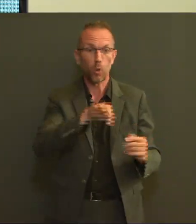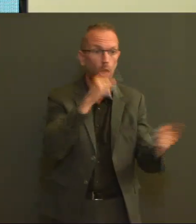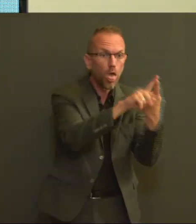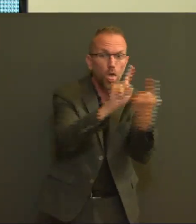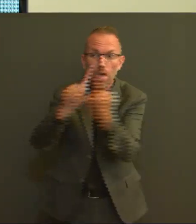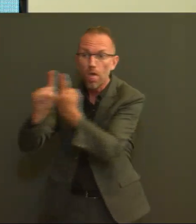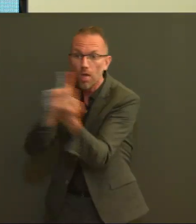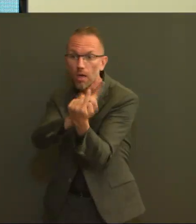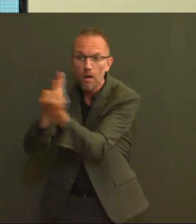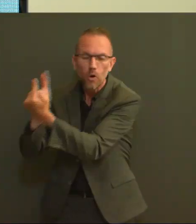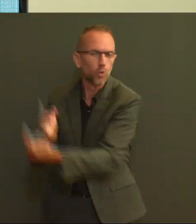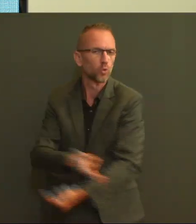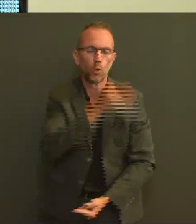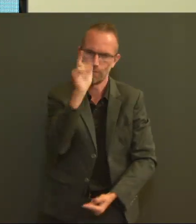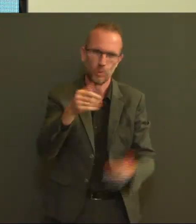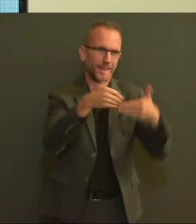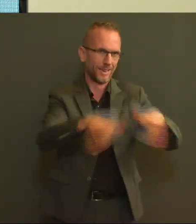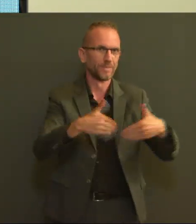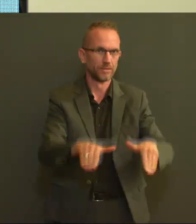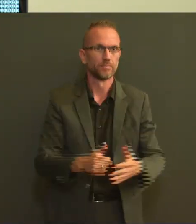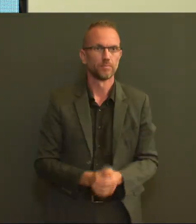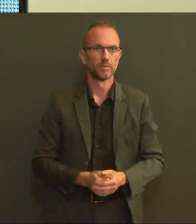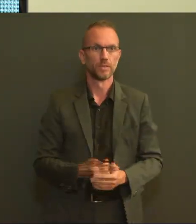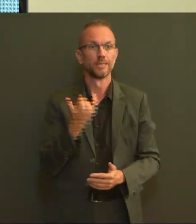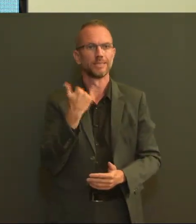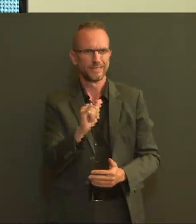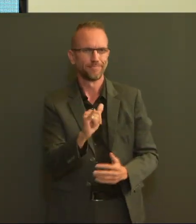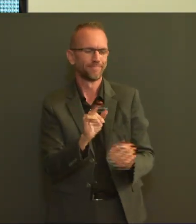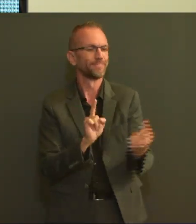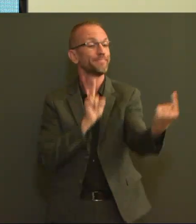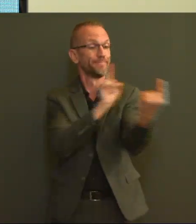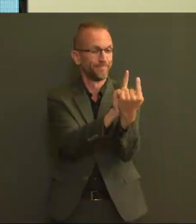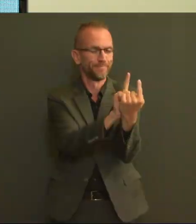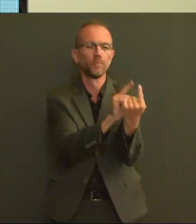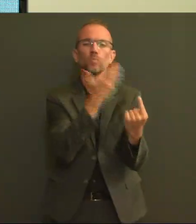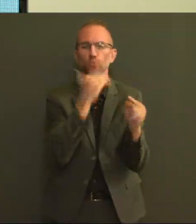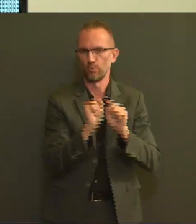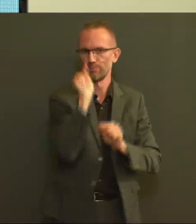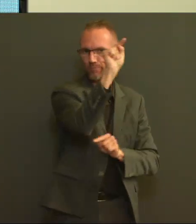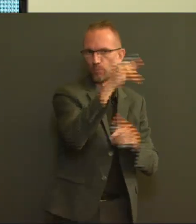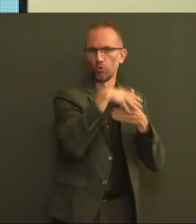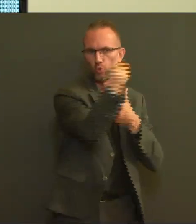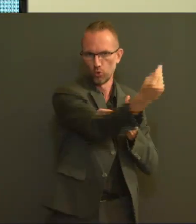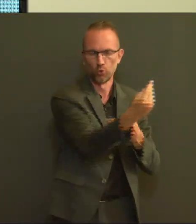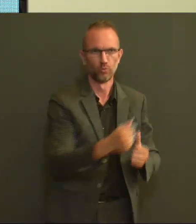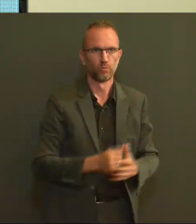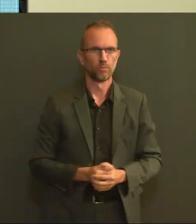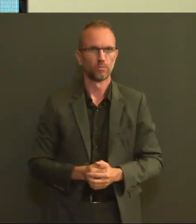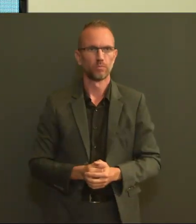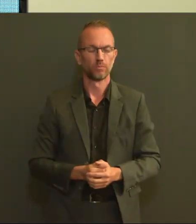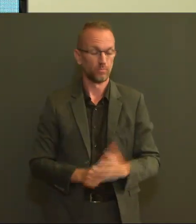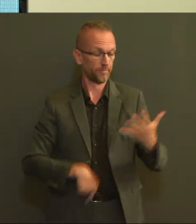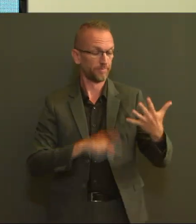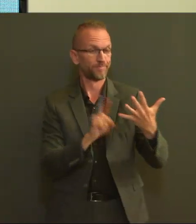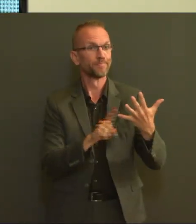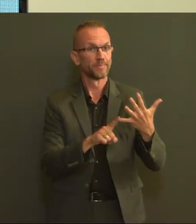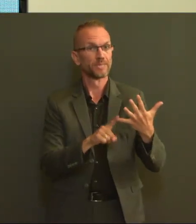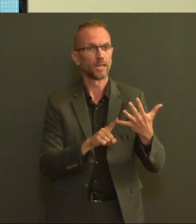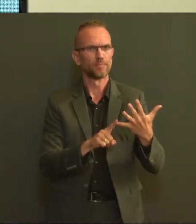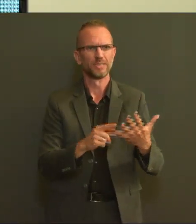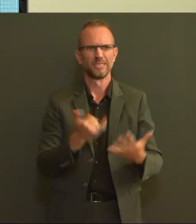Enfin, restez chez vous si vous êtes malade, même si les symptômes sont modérés, et contactez votre médecin traitant.